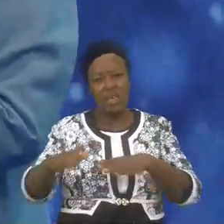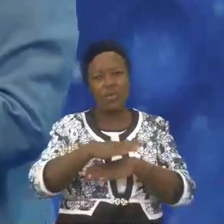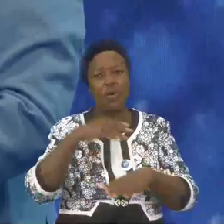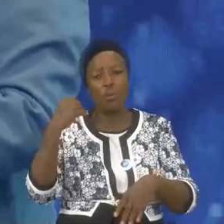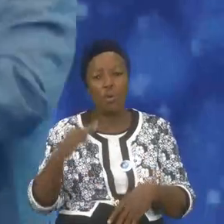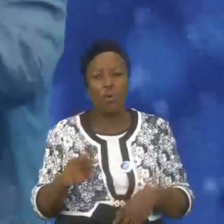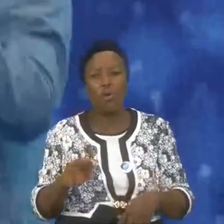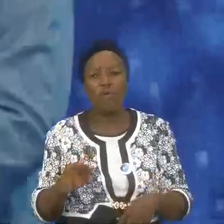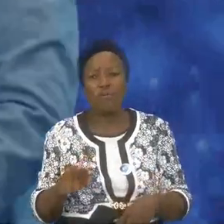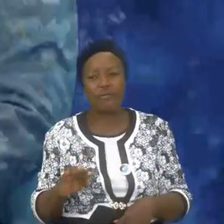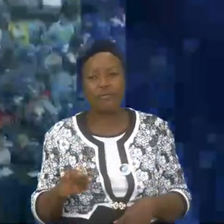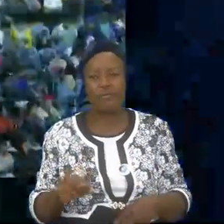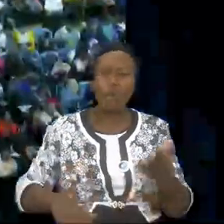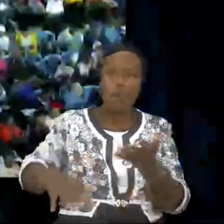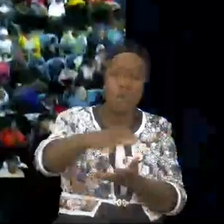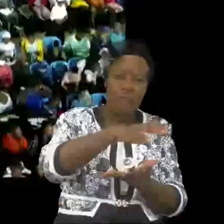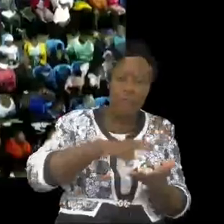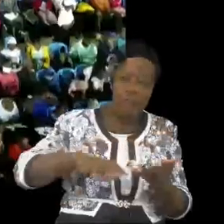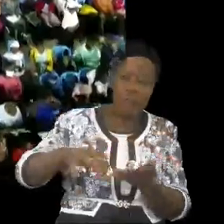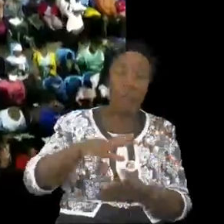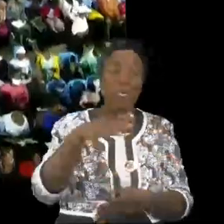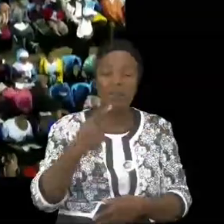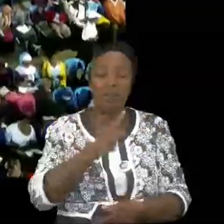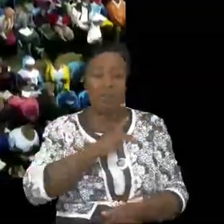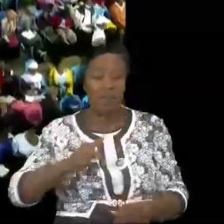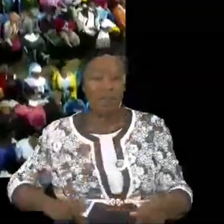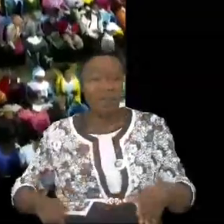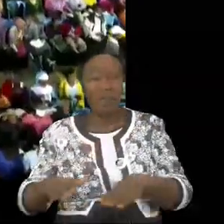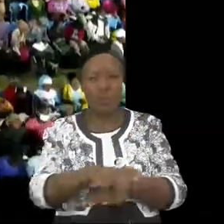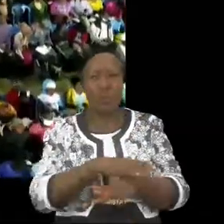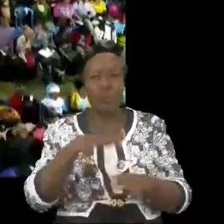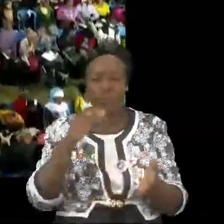royaumes de la confusion, les royaumes